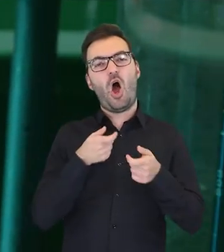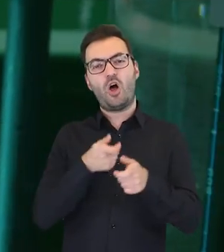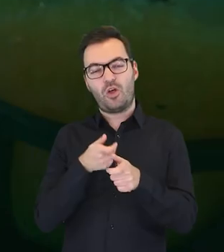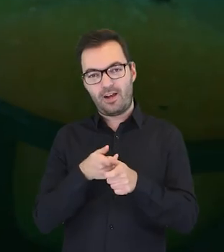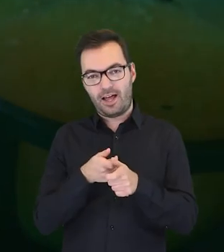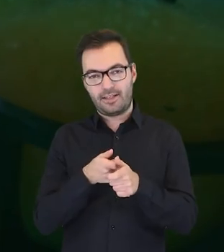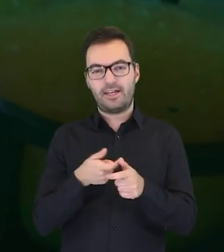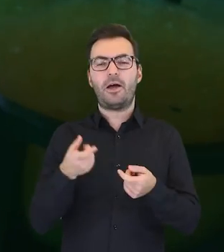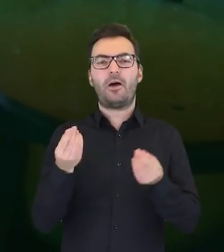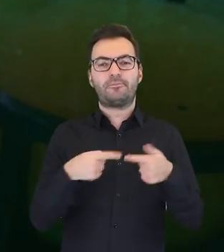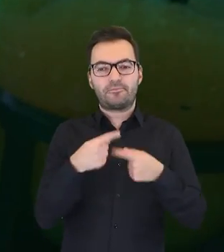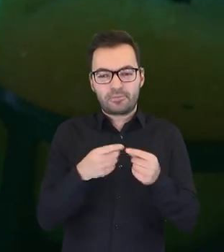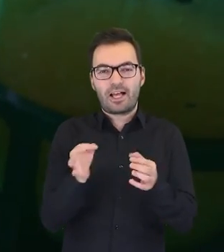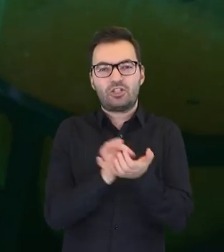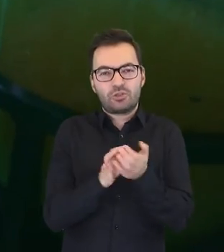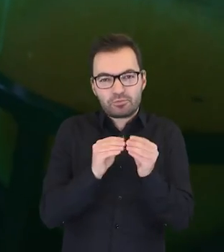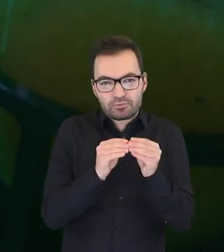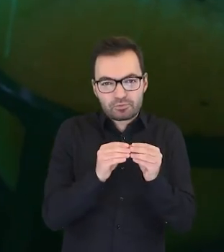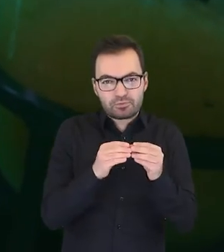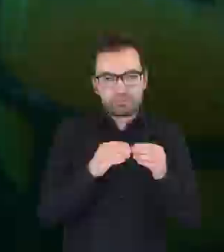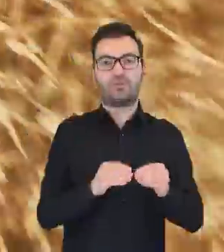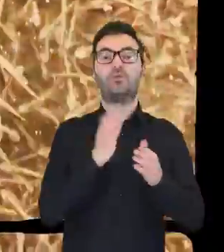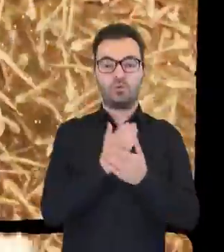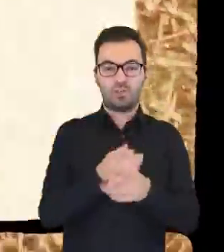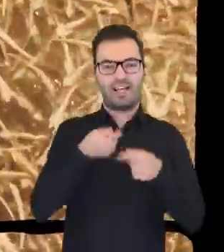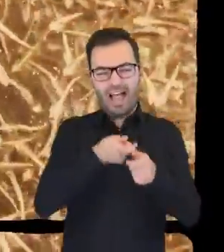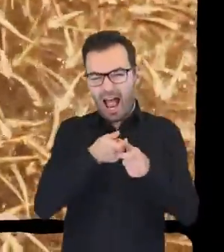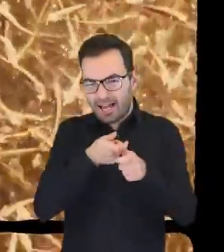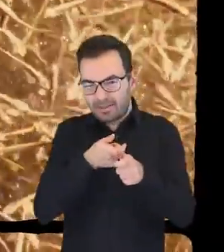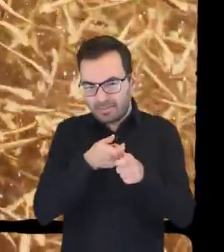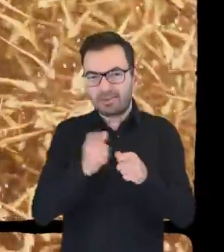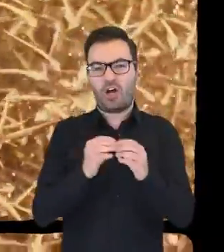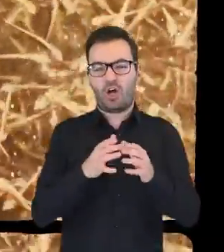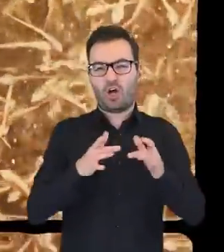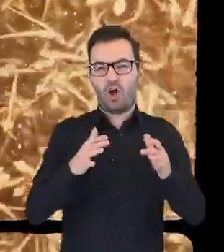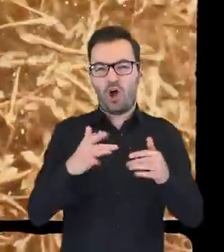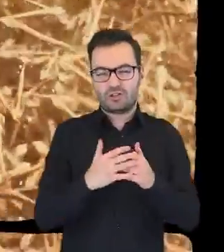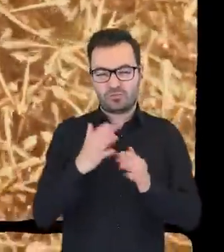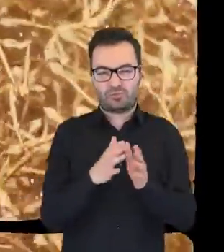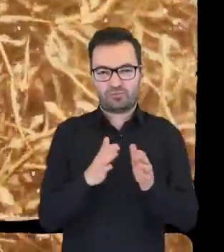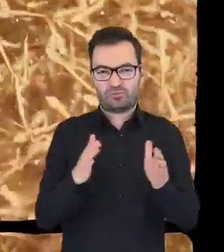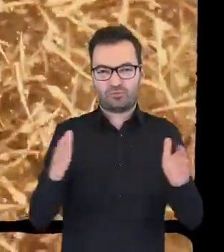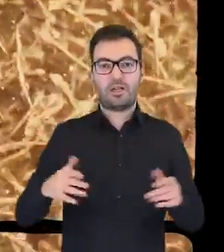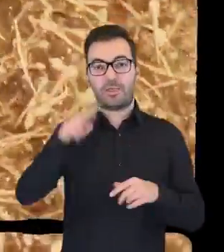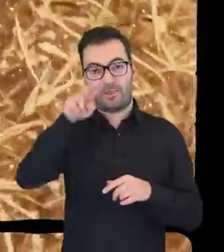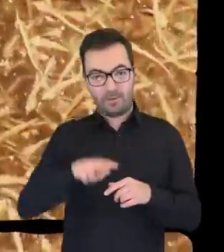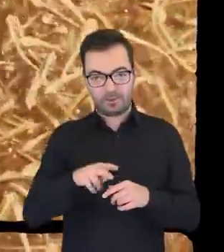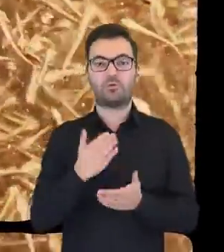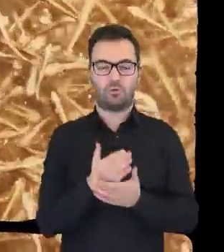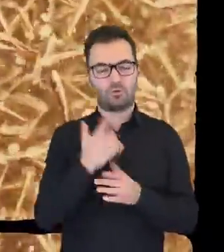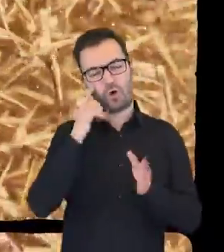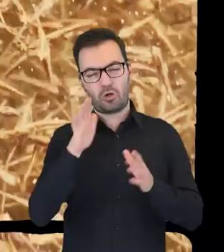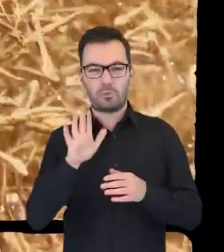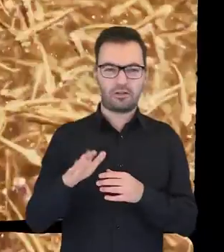hodowlanych inkubujemy ikrę szczupaka, następnie karmimy bardzo intensywnie larwy, one rosną i w ciągu 2 miesięcy